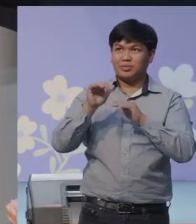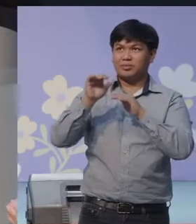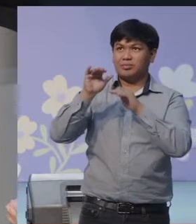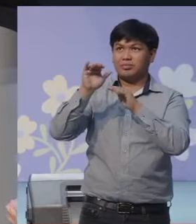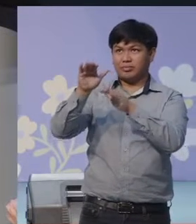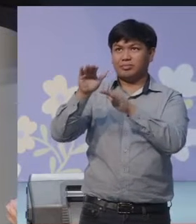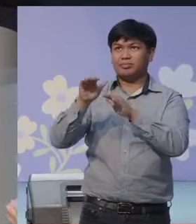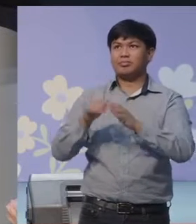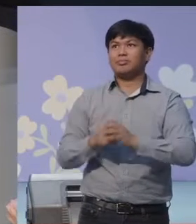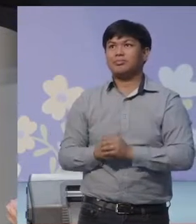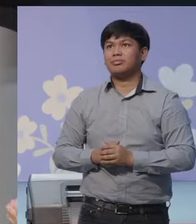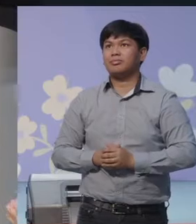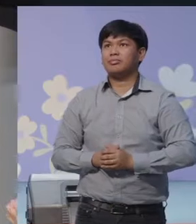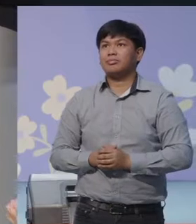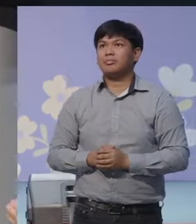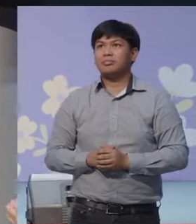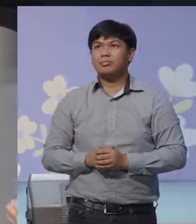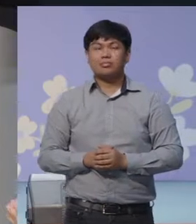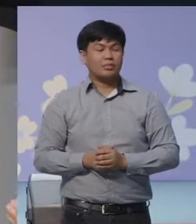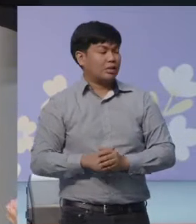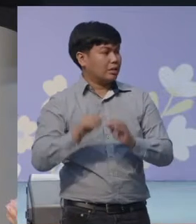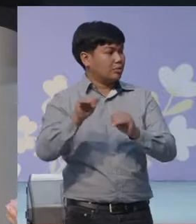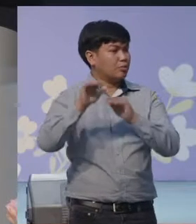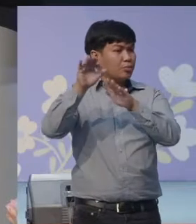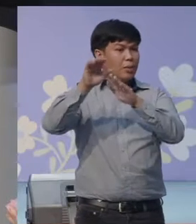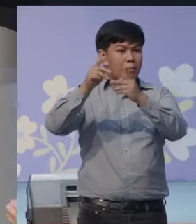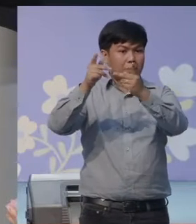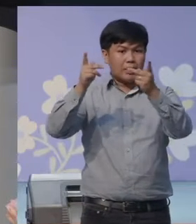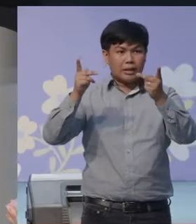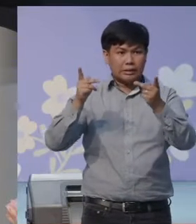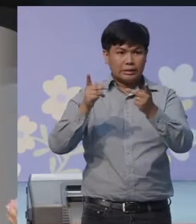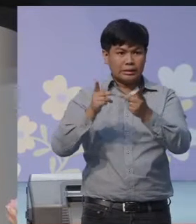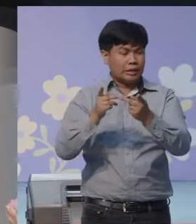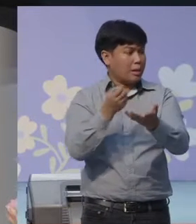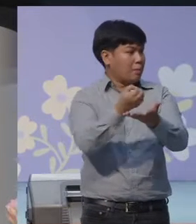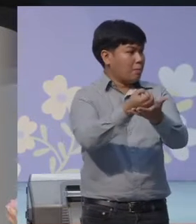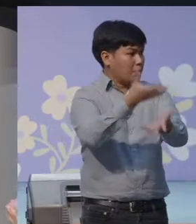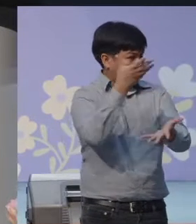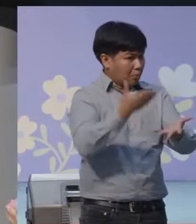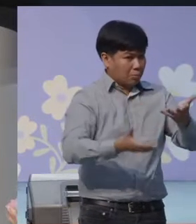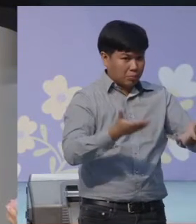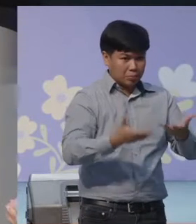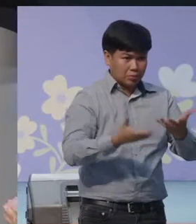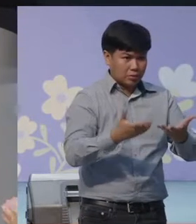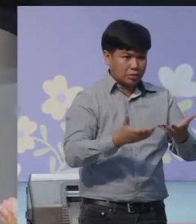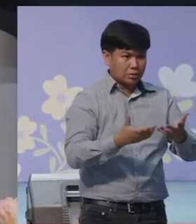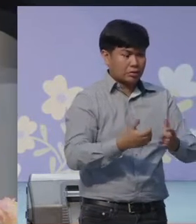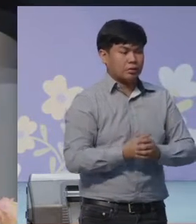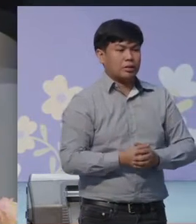Kaburulan ng Ephraim. Doon sila nakatira. Ngayon, si